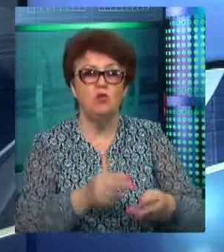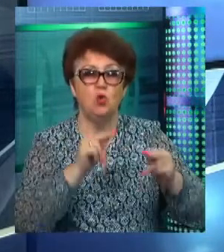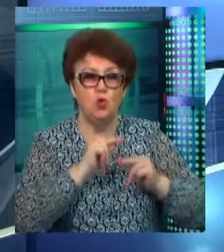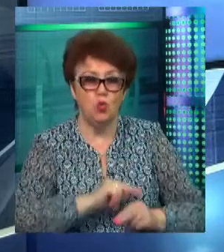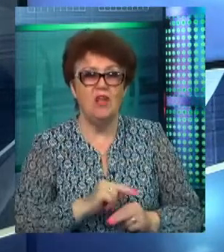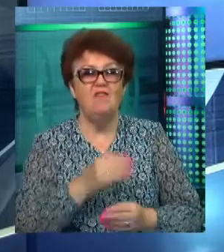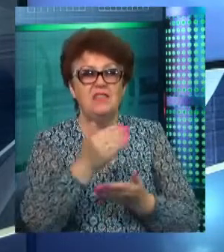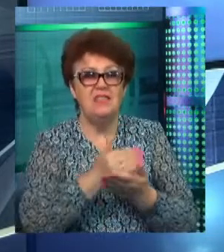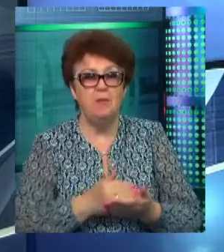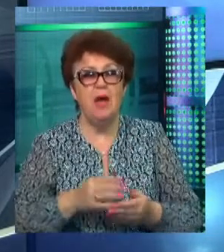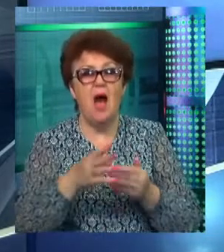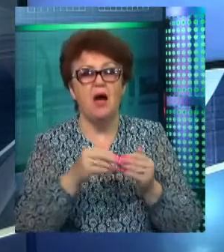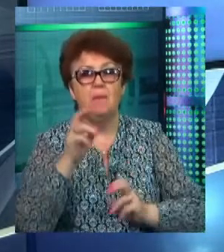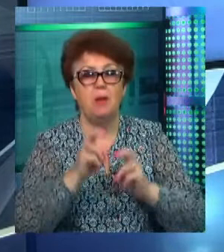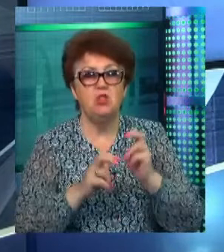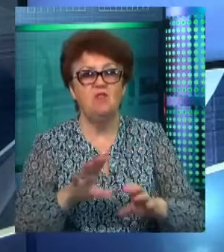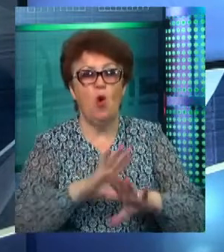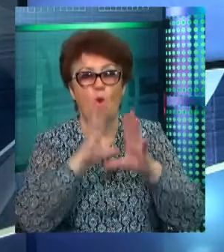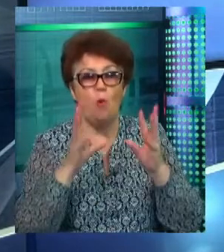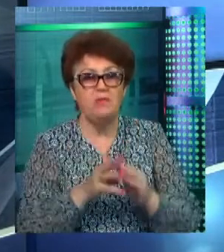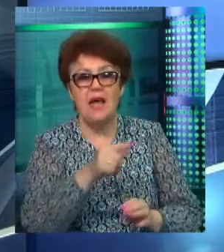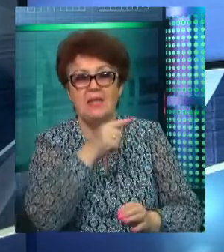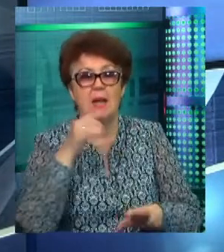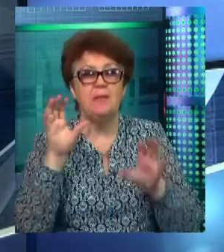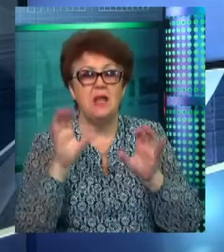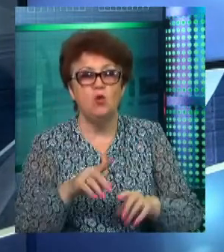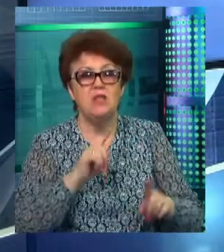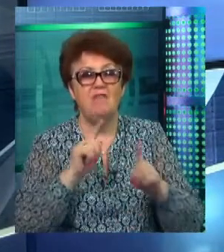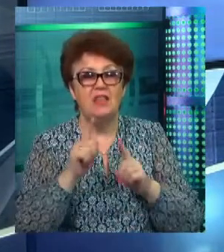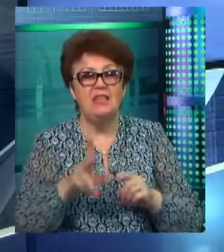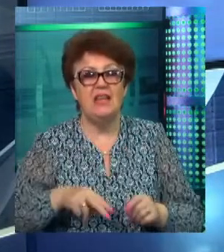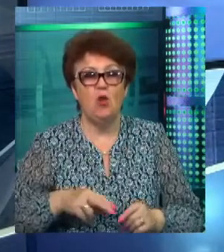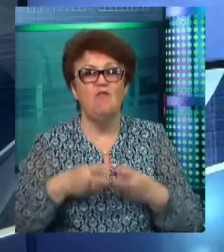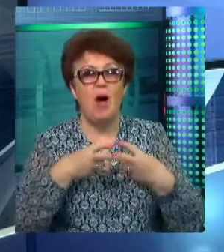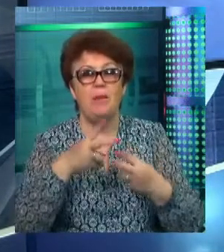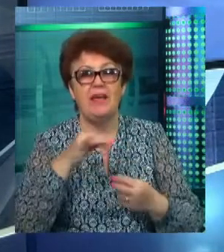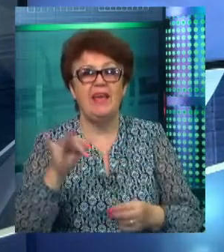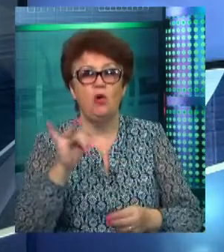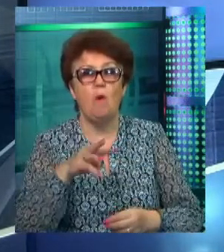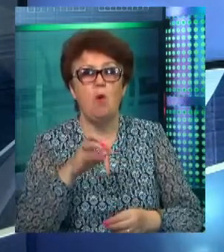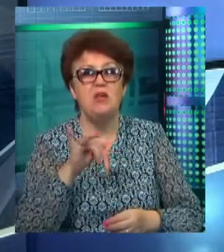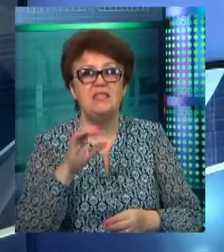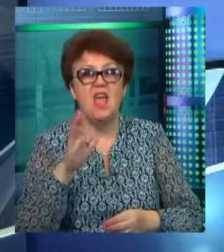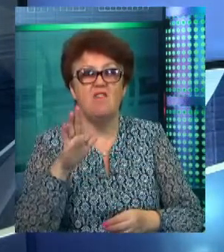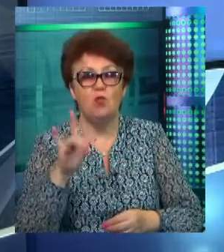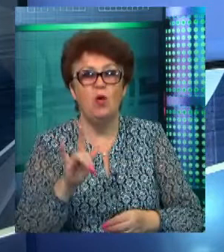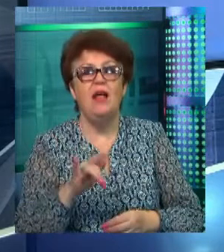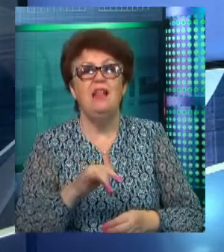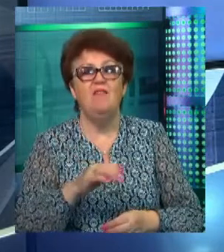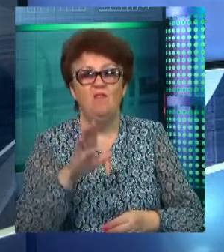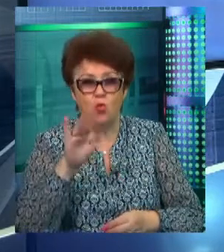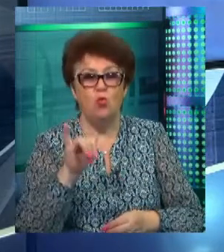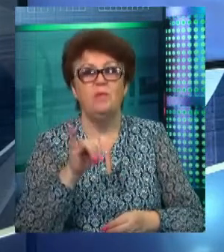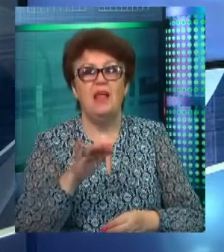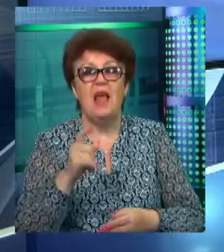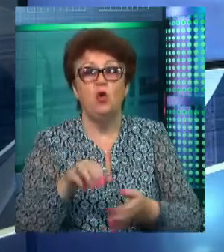в системе агропромышленного комплекса россии председателю совета директоров фабрики игорю моисеево на юбилей прибыла